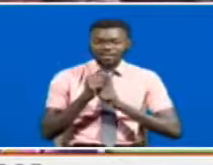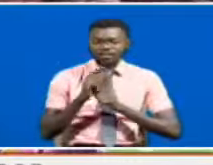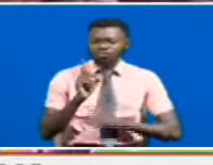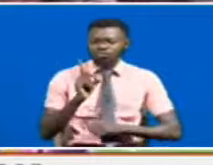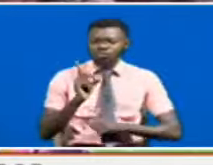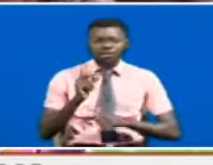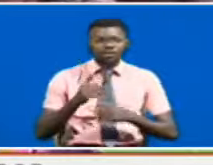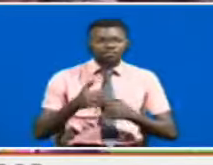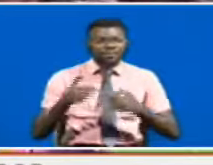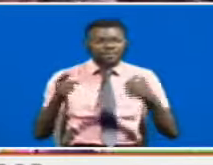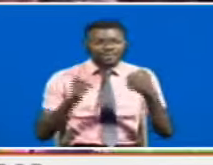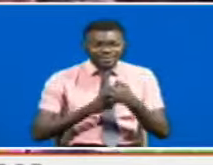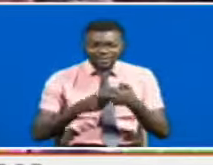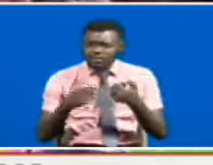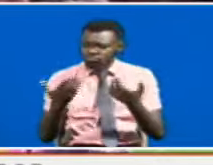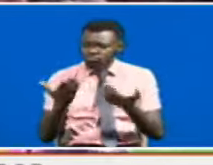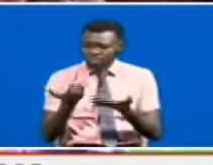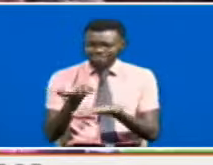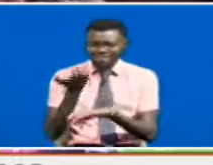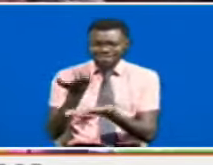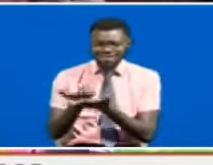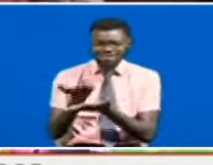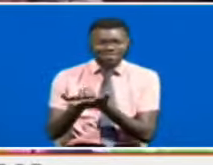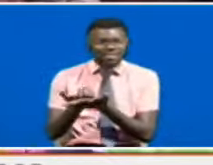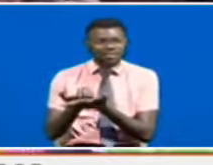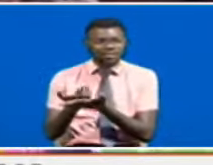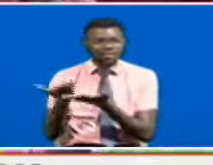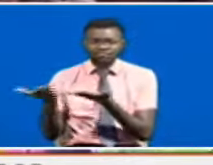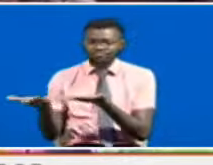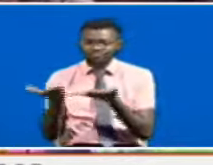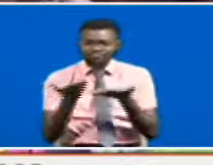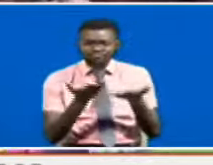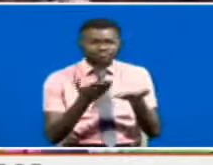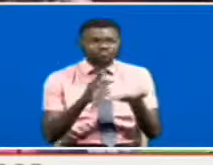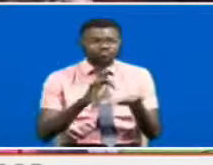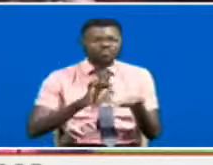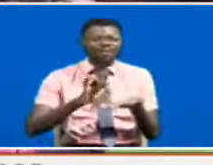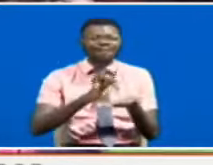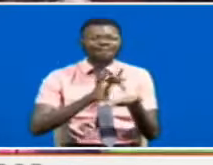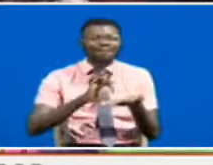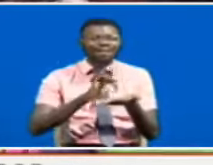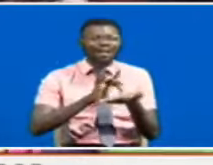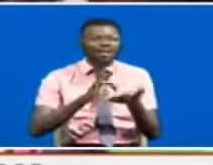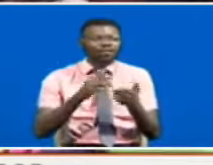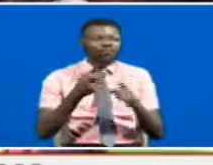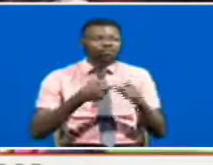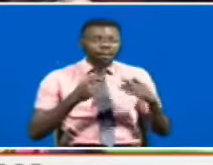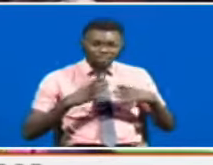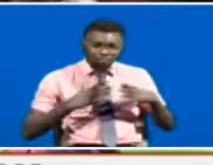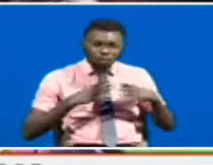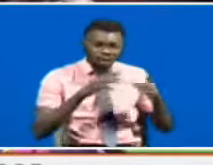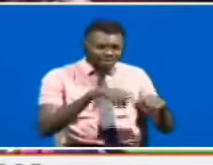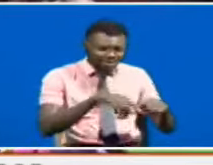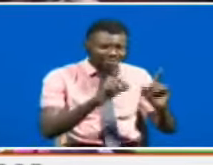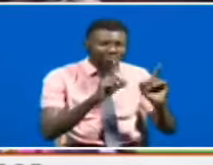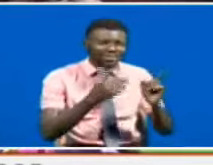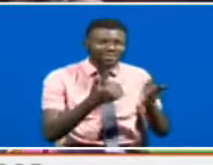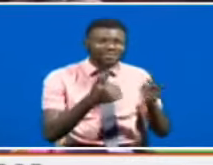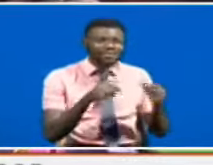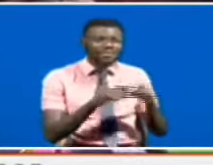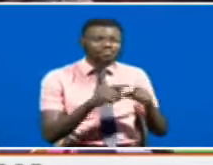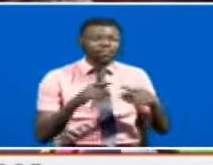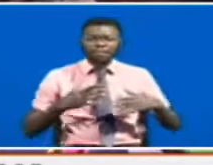6 cartridges ambazo amekuja nazo. Na hizi cartridges zilitoka kwa washukiwa, kwa the victims wenyewe na